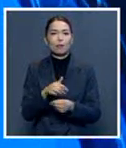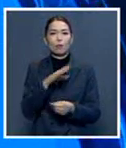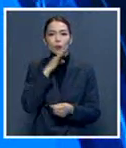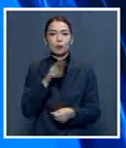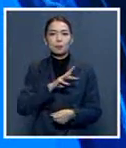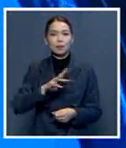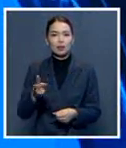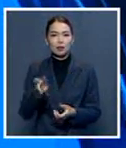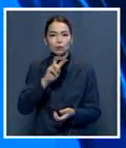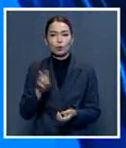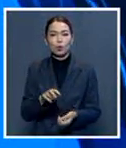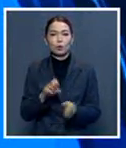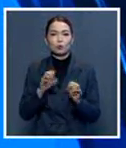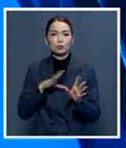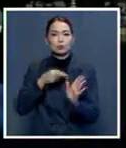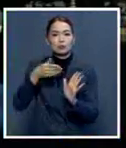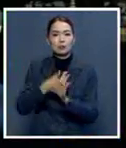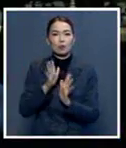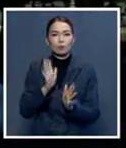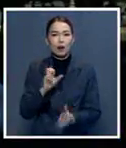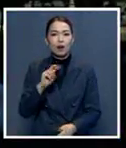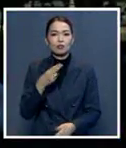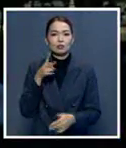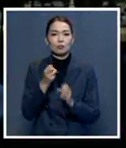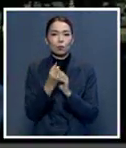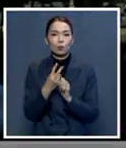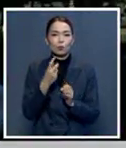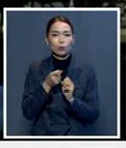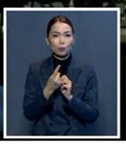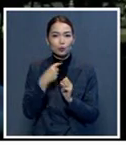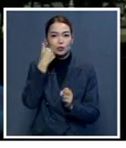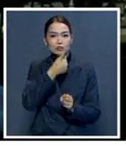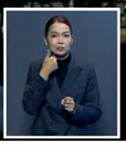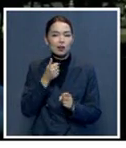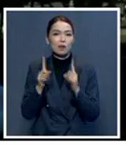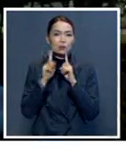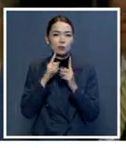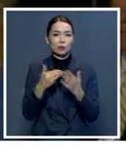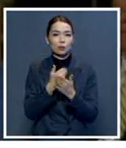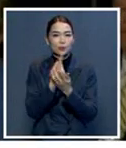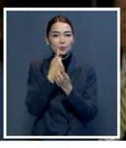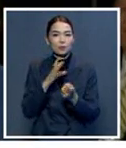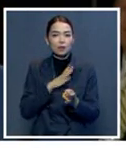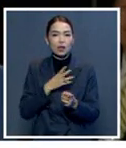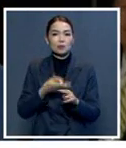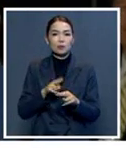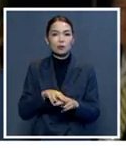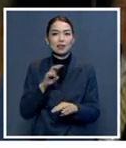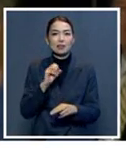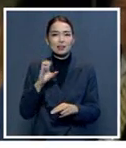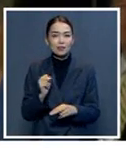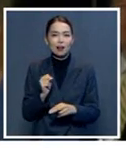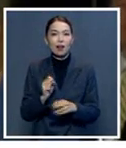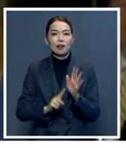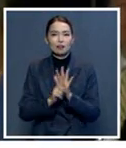мүмкін. Ақш 2011 жылы ғарыш кемелерін ұшыру бағдарламасын тоқтатқан еді. Содан бері НАСА шаттлдарды тағы космосқа